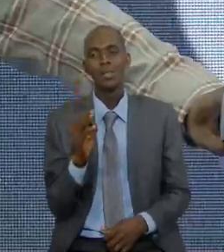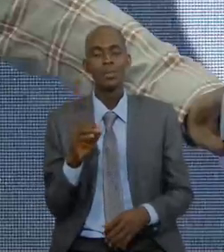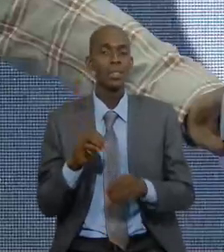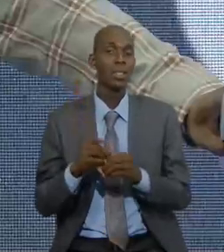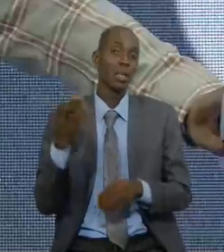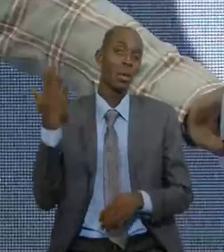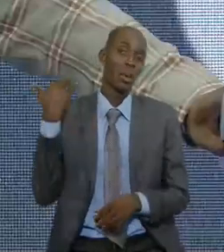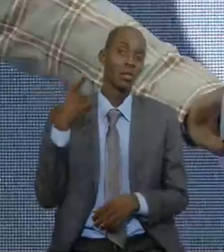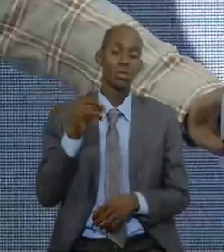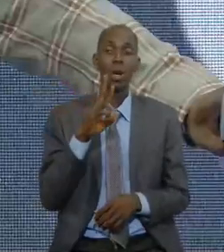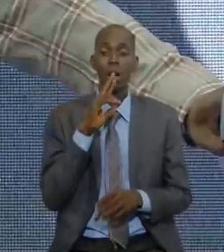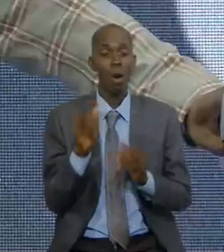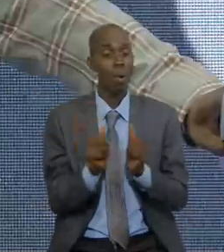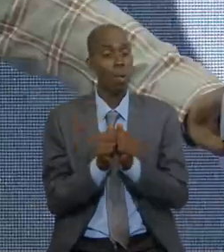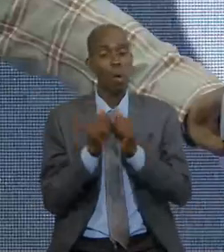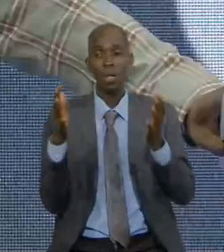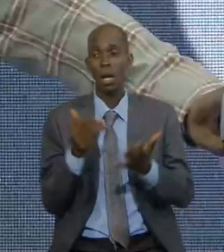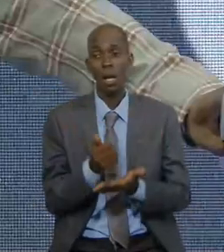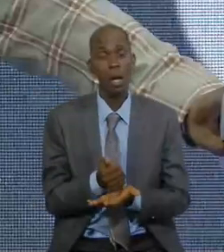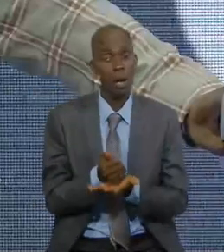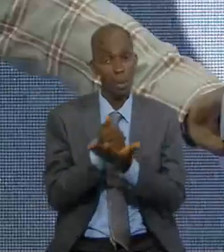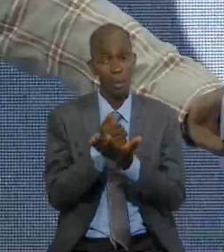ça le passé qui était désespéré